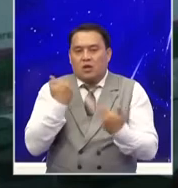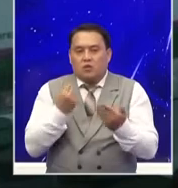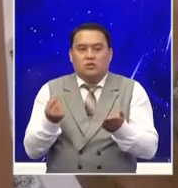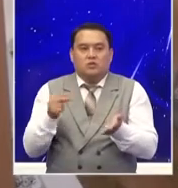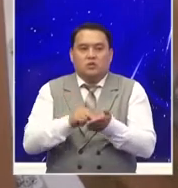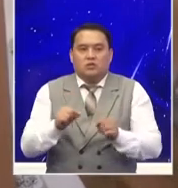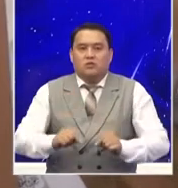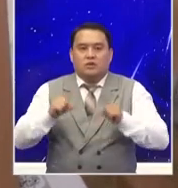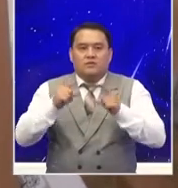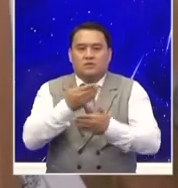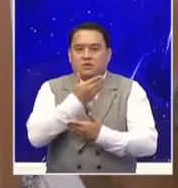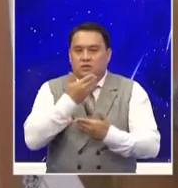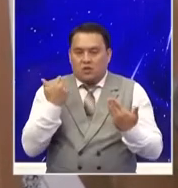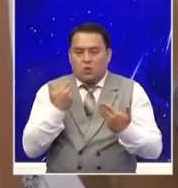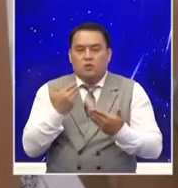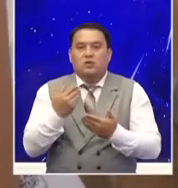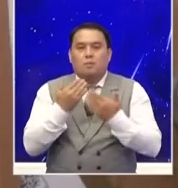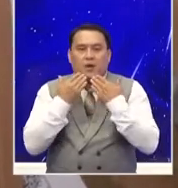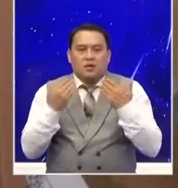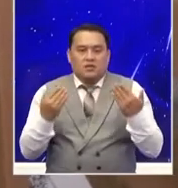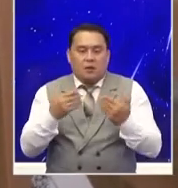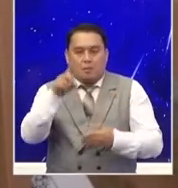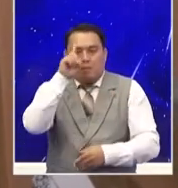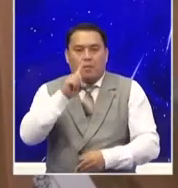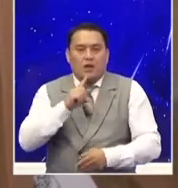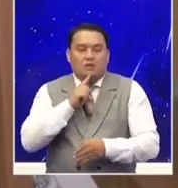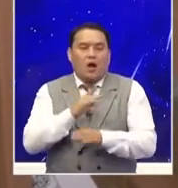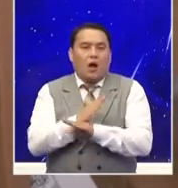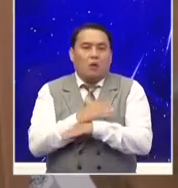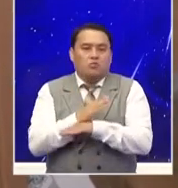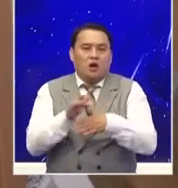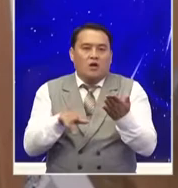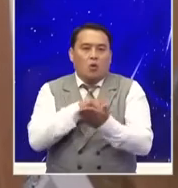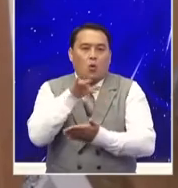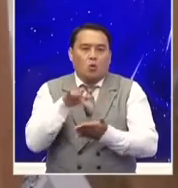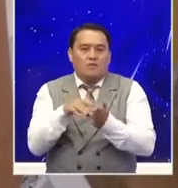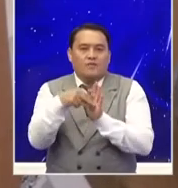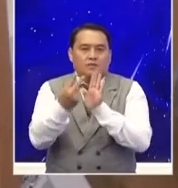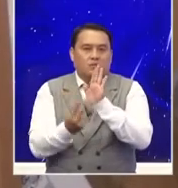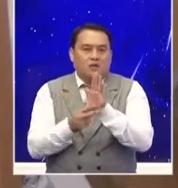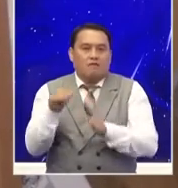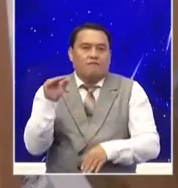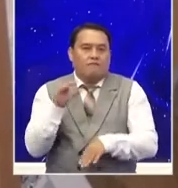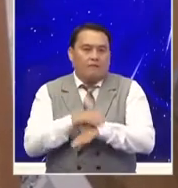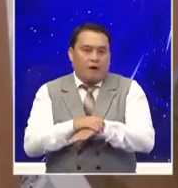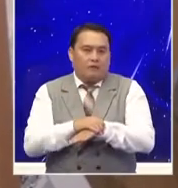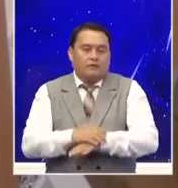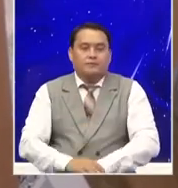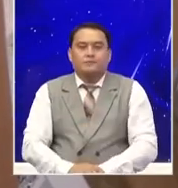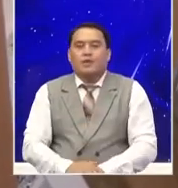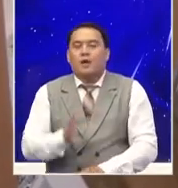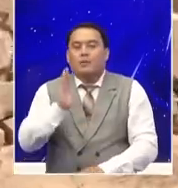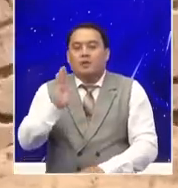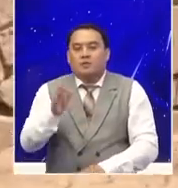них не завышены. Следует отметить, за последние несколько месяцев в Капшагайском регионе было выявлено 18 фактов завышения цен на лекарства. Теперь